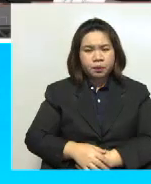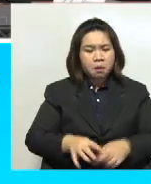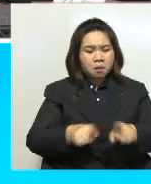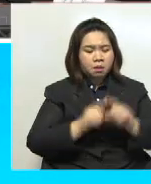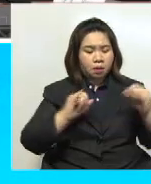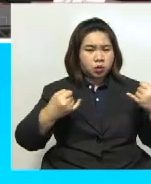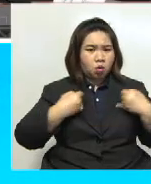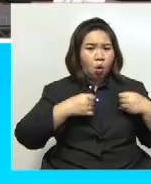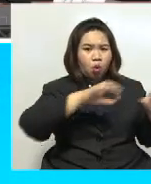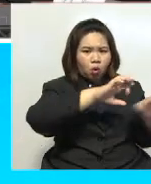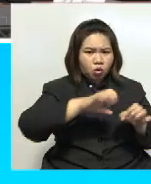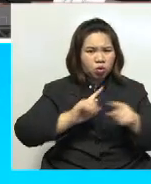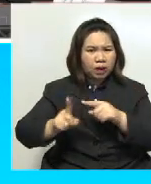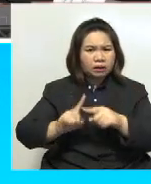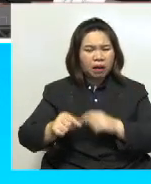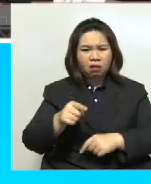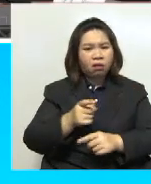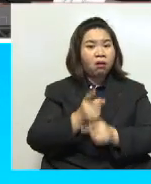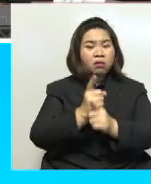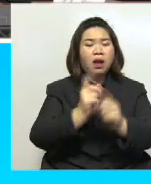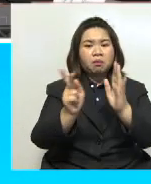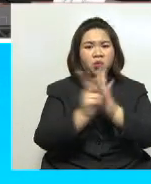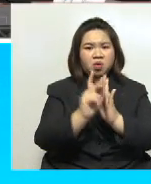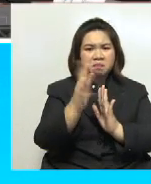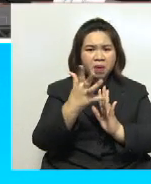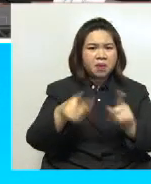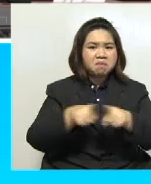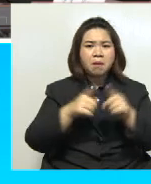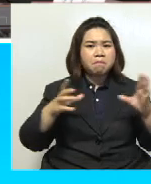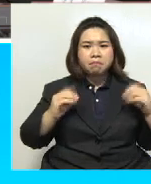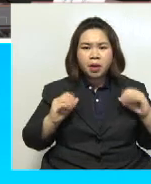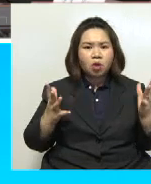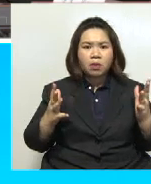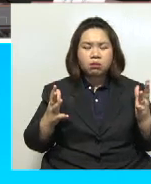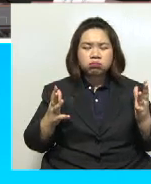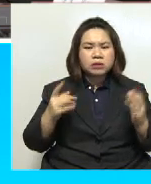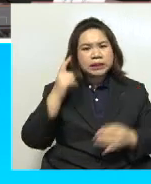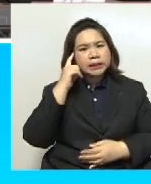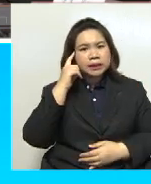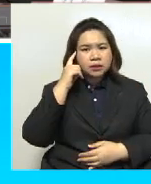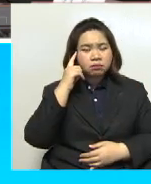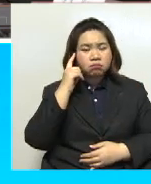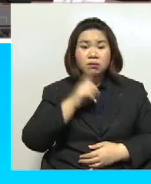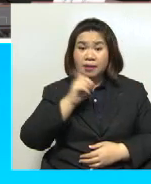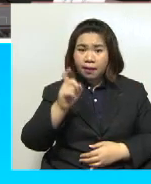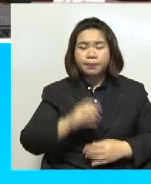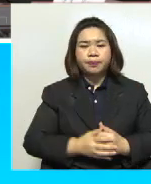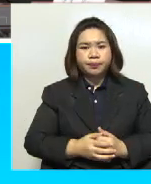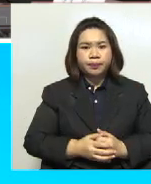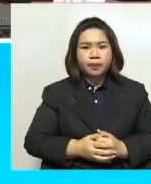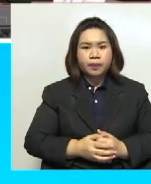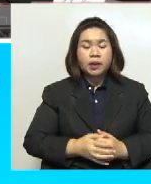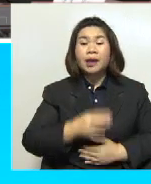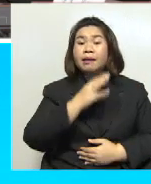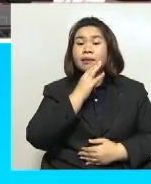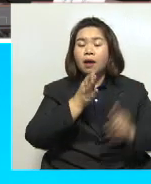การส่วนใหญ่เหมือนกับจะไม่ปฏิบัติตามมาตรการที่เราออกมาหรือว่าอาจจะยังค่อนข้างมีปัญหาอยู่จริงๆแล้วในจำนวน